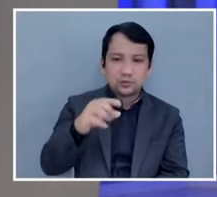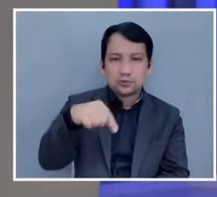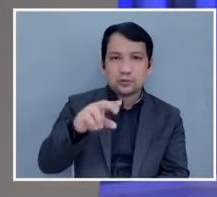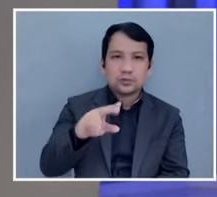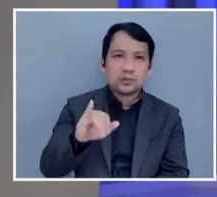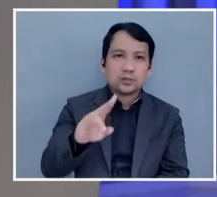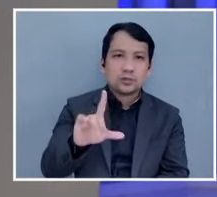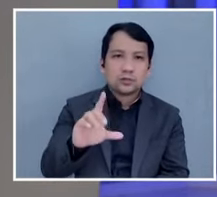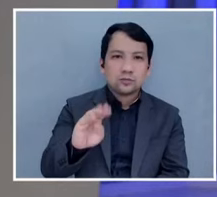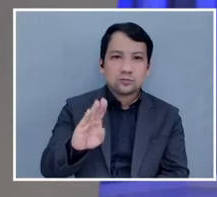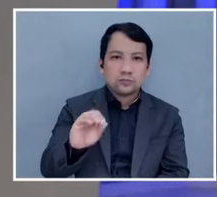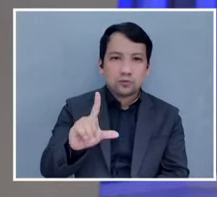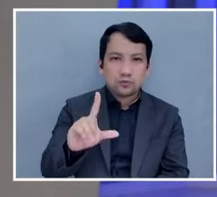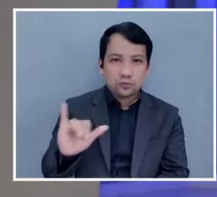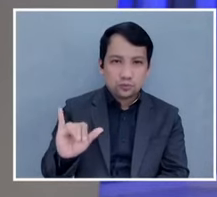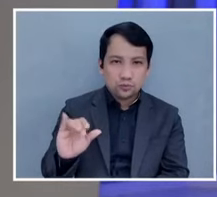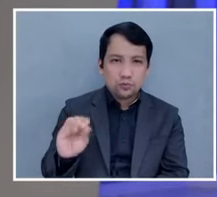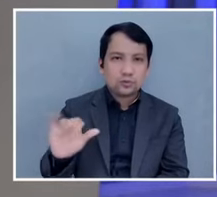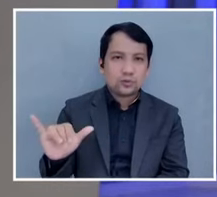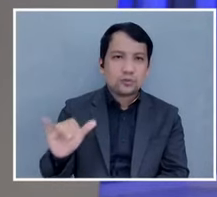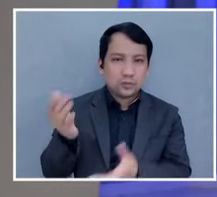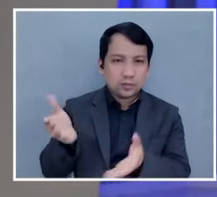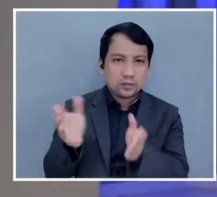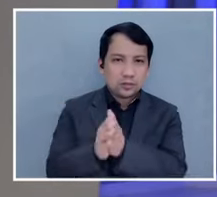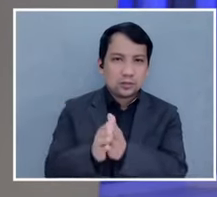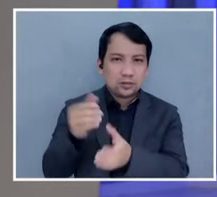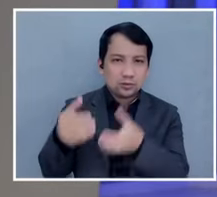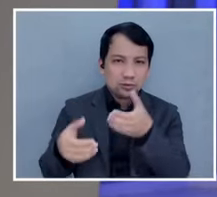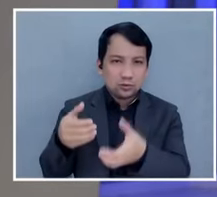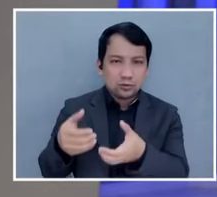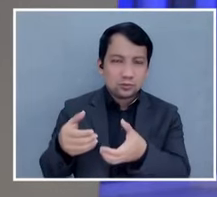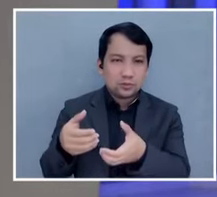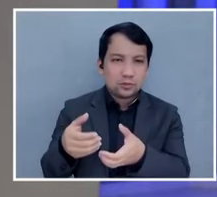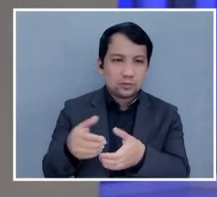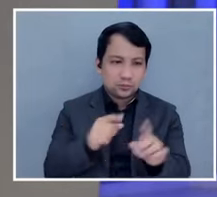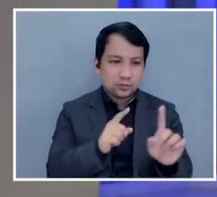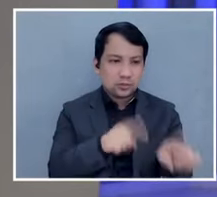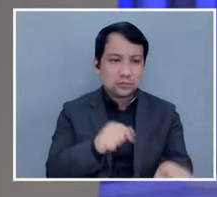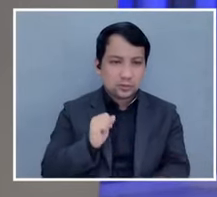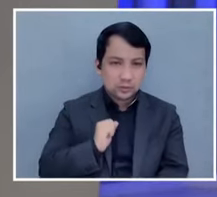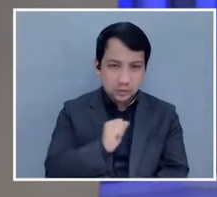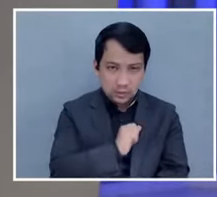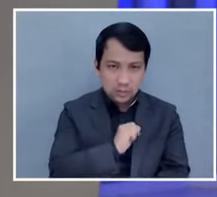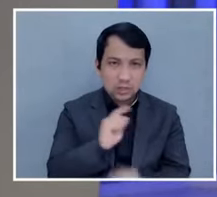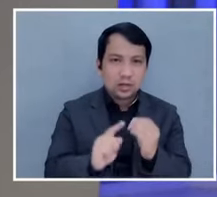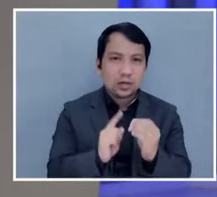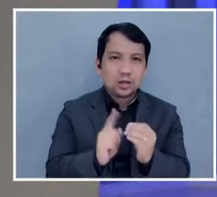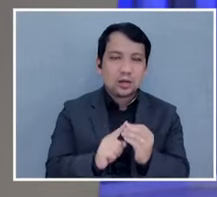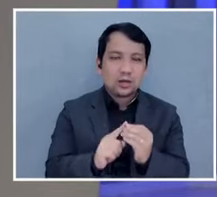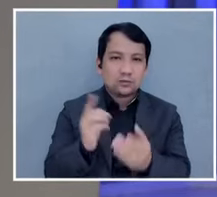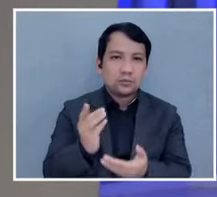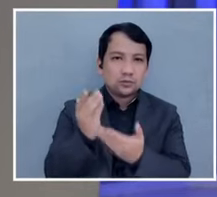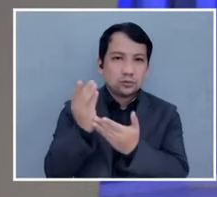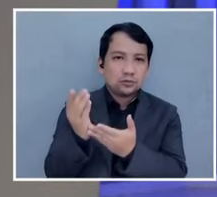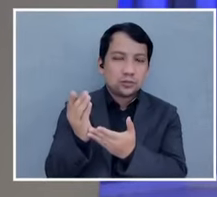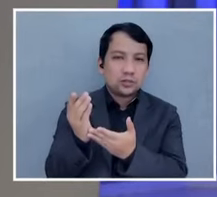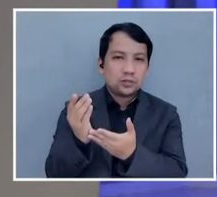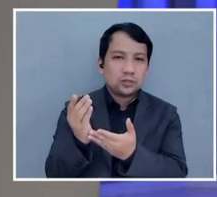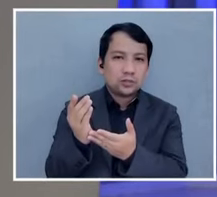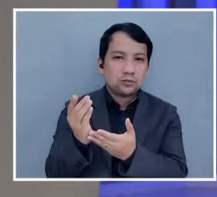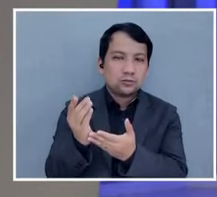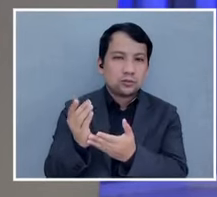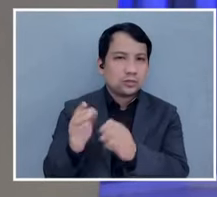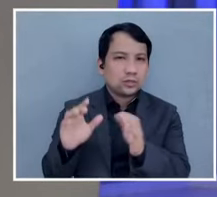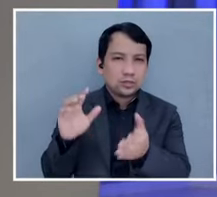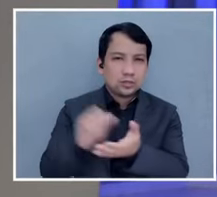Ito habang hinihingin pa ng Korte Suprema ng komento ang Senado tungkol sa petisyon ni Kibuloy na ipawalang